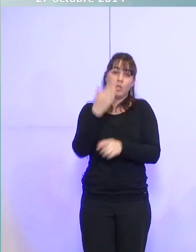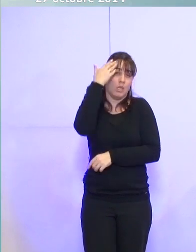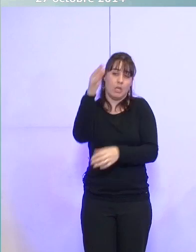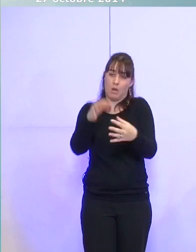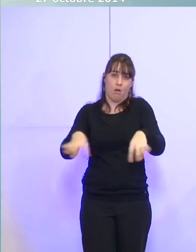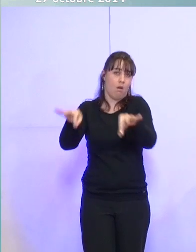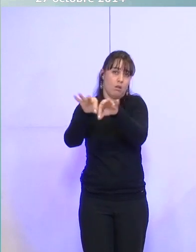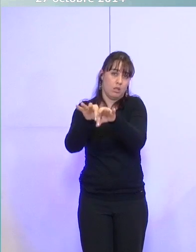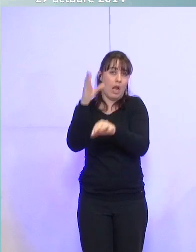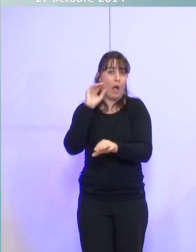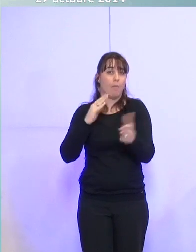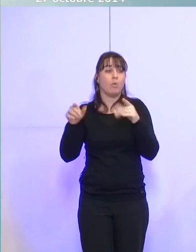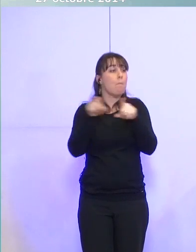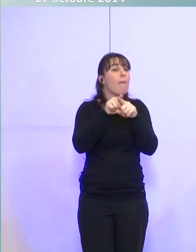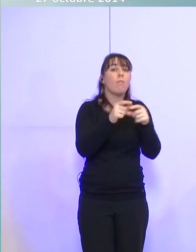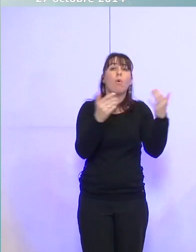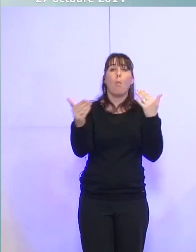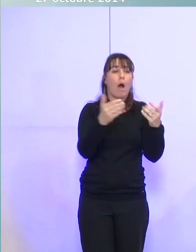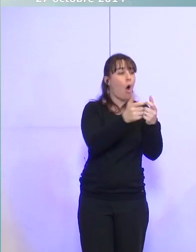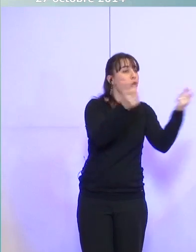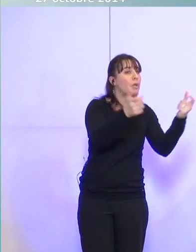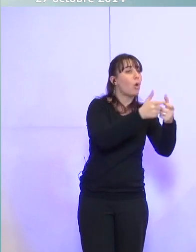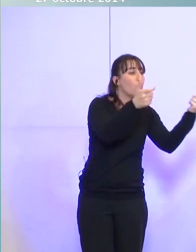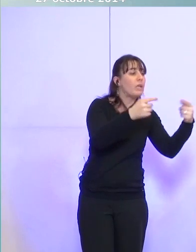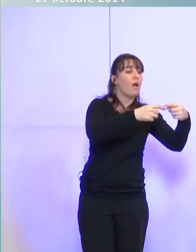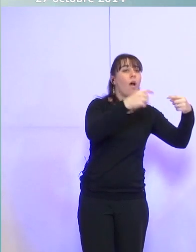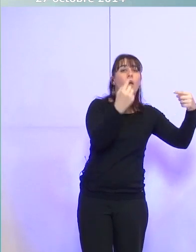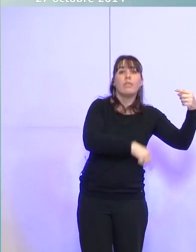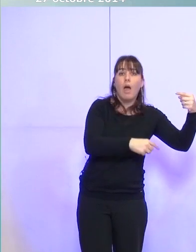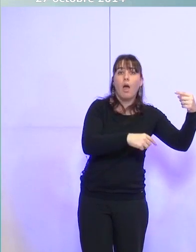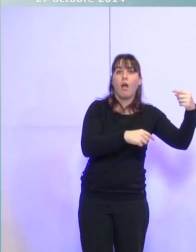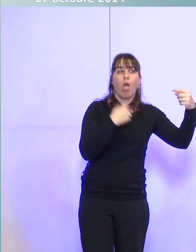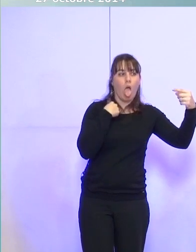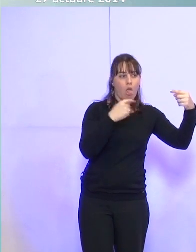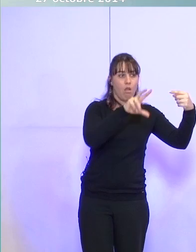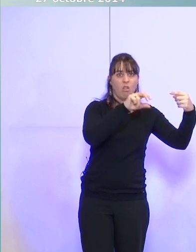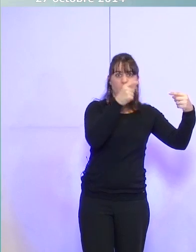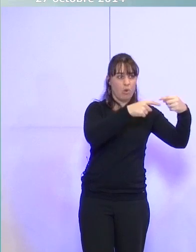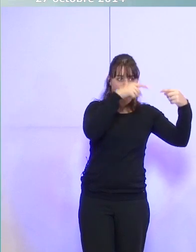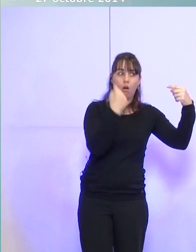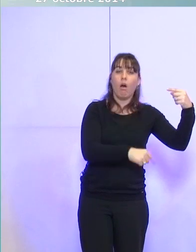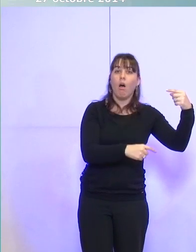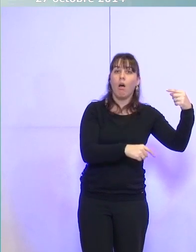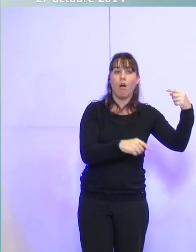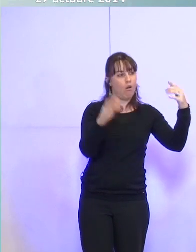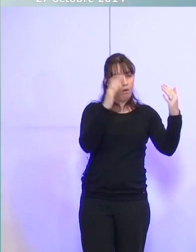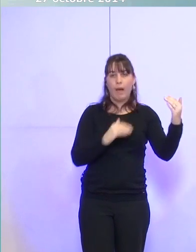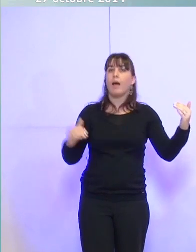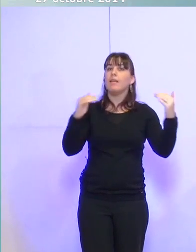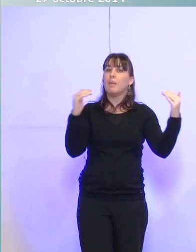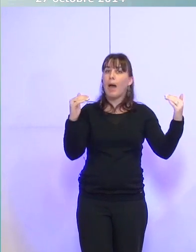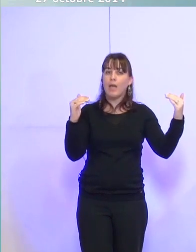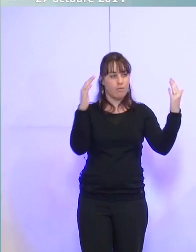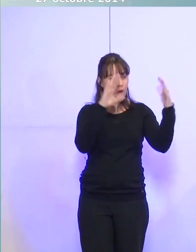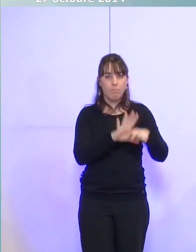celui-là, comme n'importe quelle entreprise qui perdait plus de 30% de son chiffre d'affaires